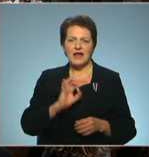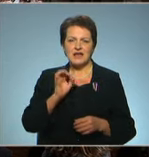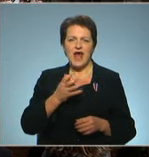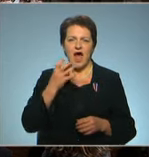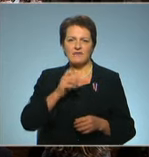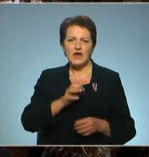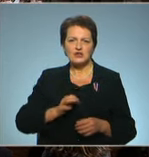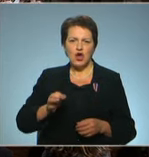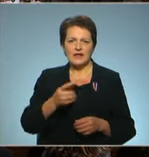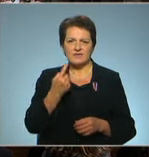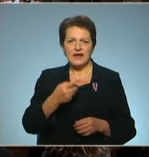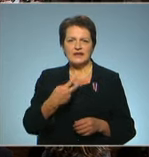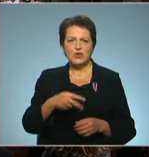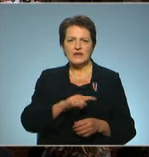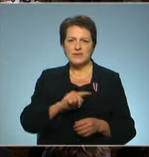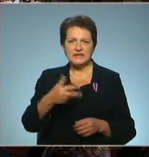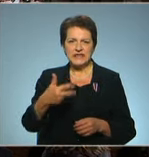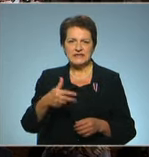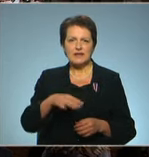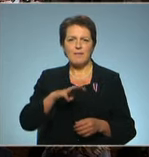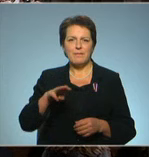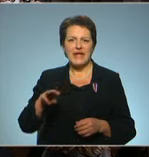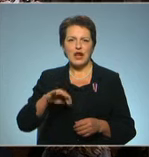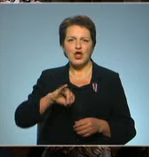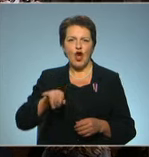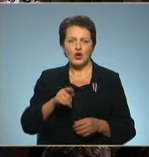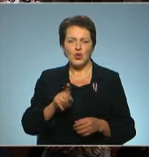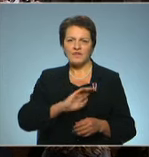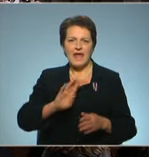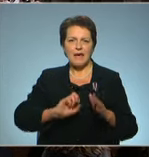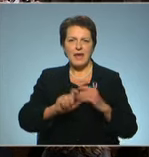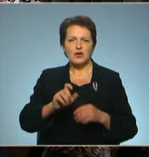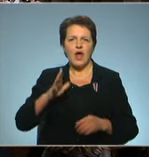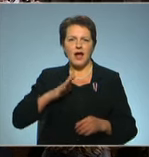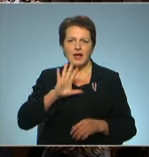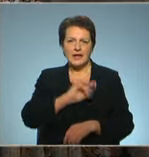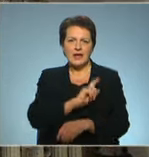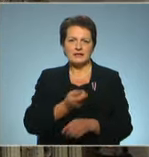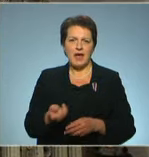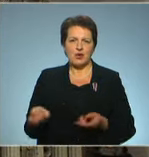vien 20 līdz 30 miljonu nebēgļu gaida iespēju ierasties.